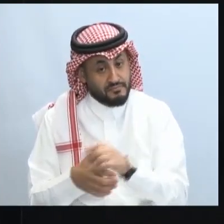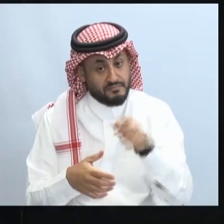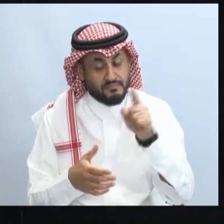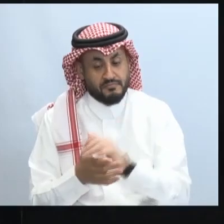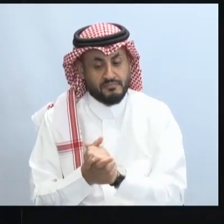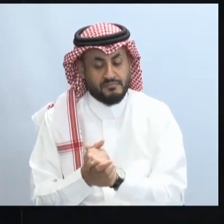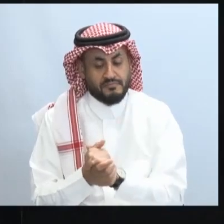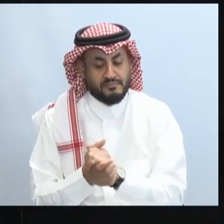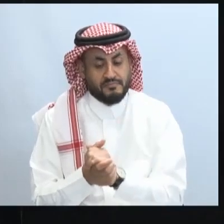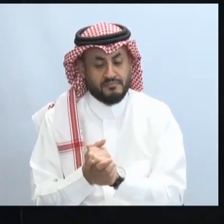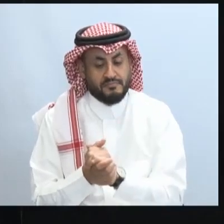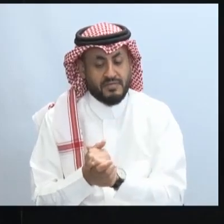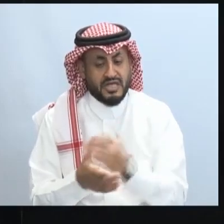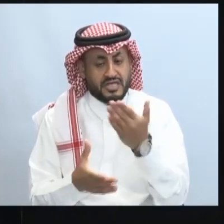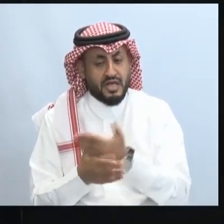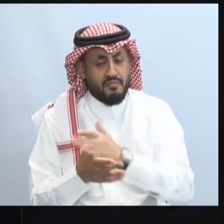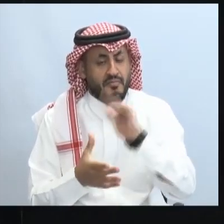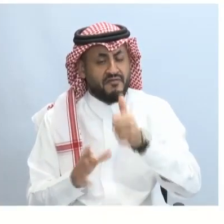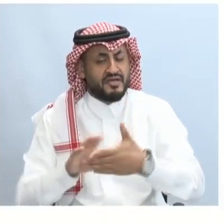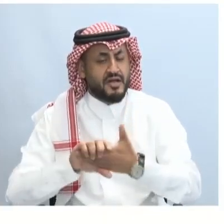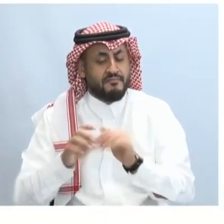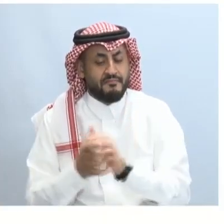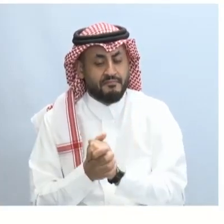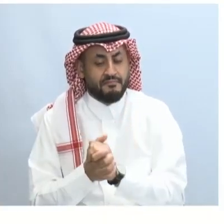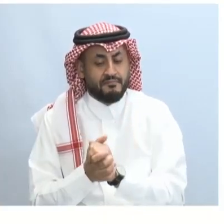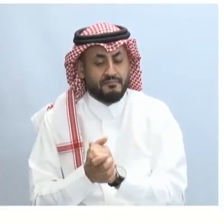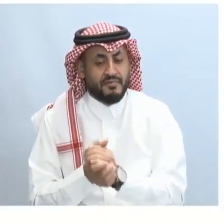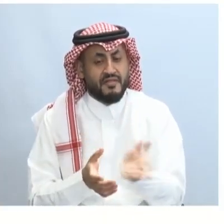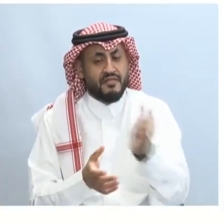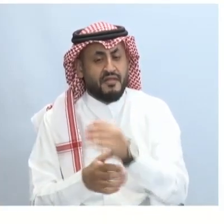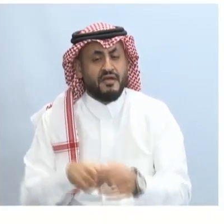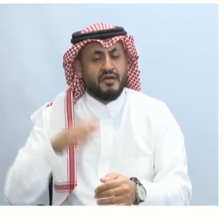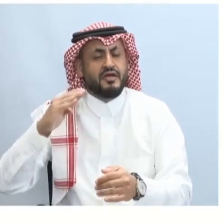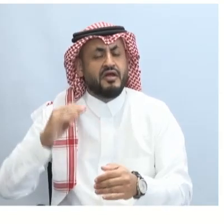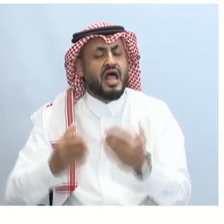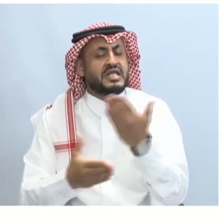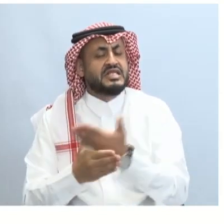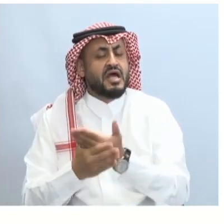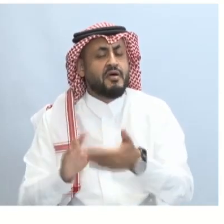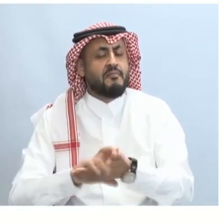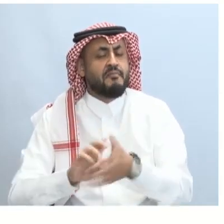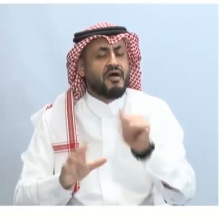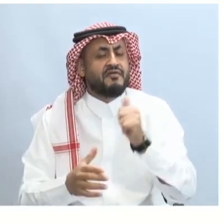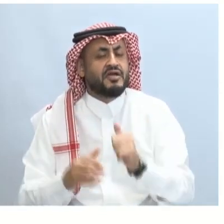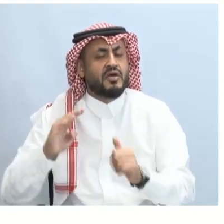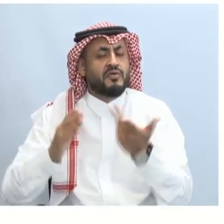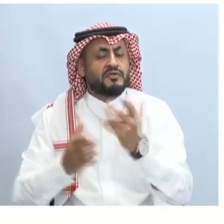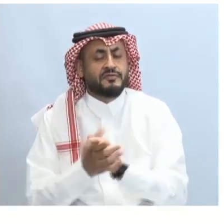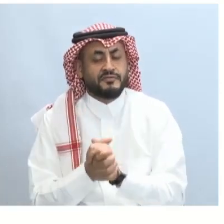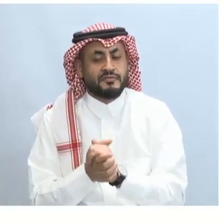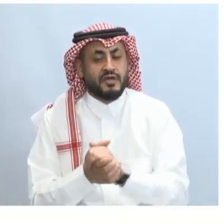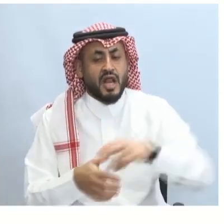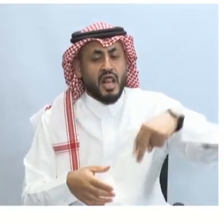اذا لم يسلم عليه وبماذا اجاب حينما سئل لماذا لم تسلم على الرجل الكبير